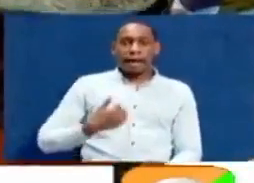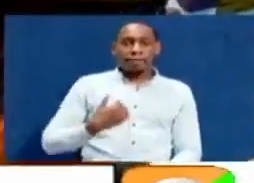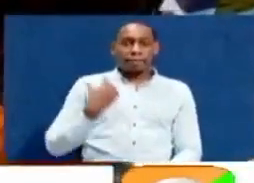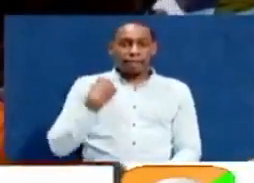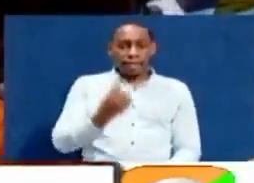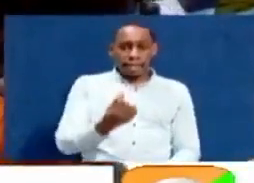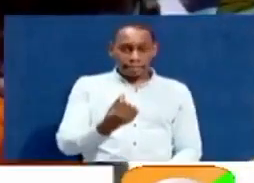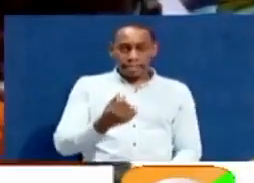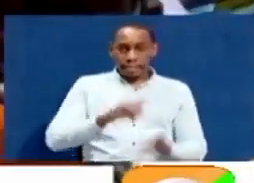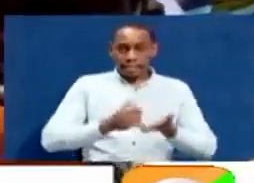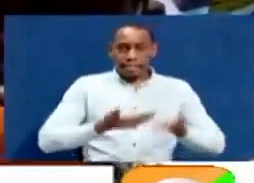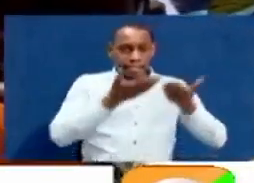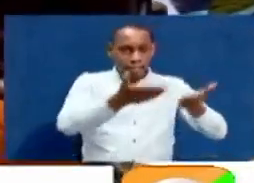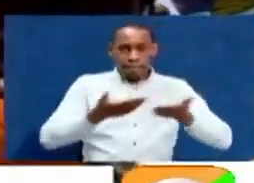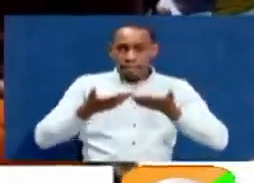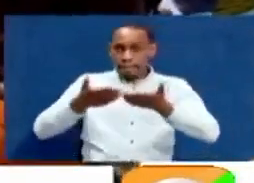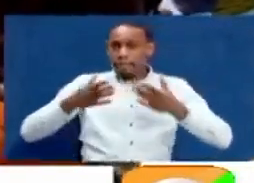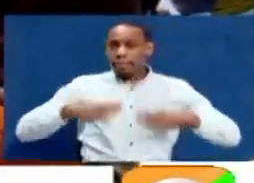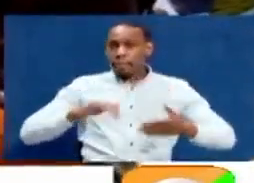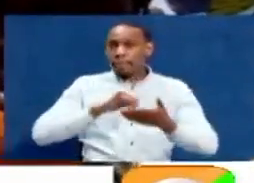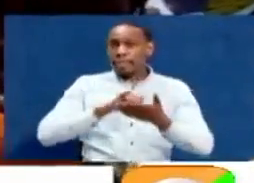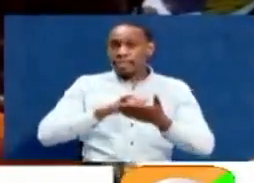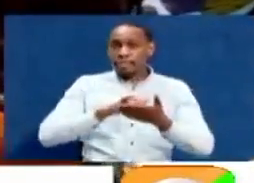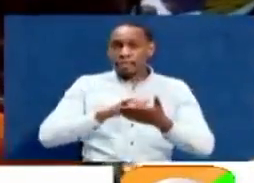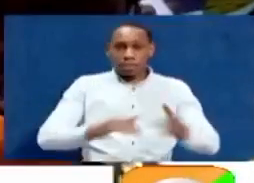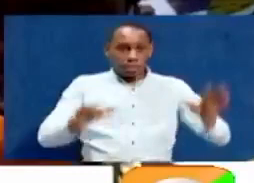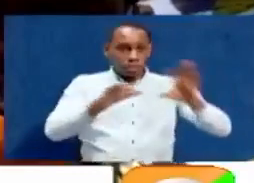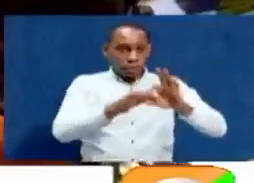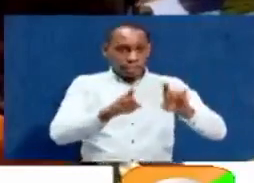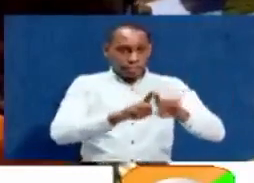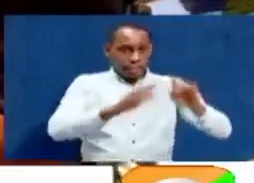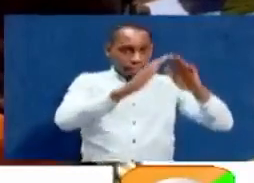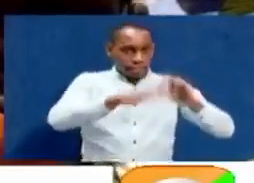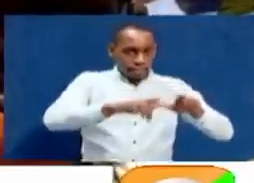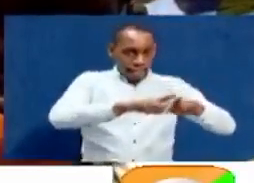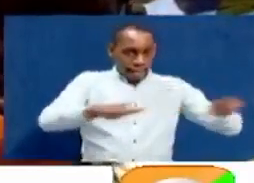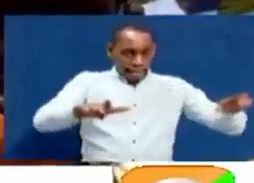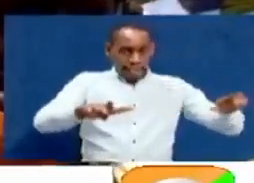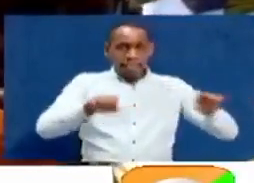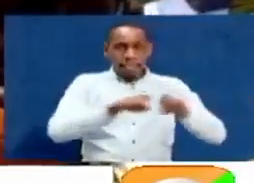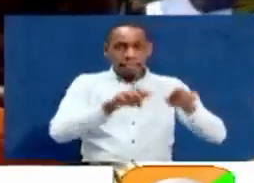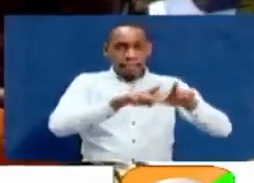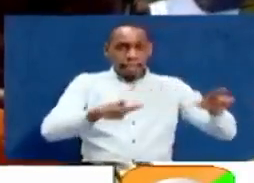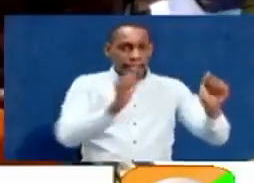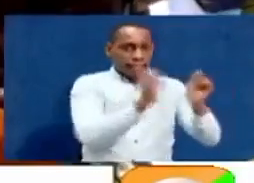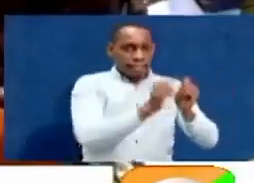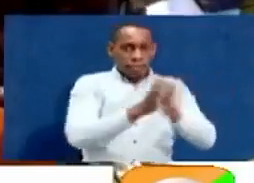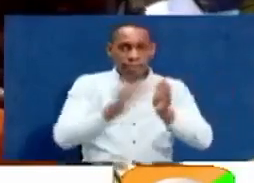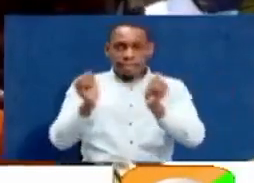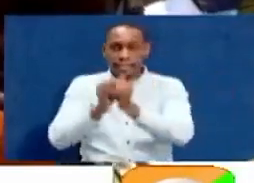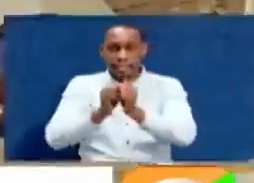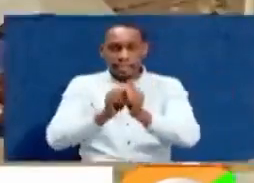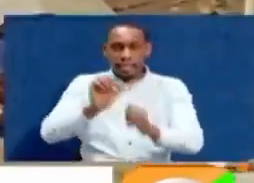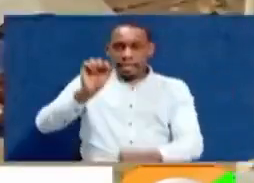ambazo ziliweza kutolewa na wale watu ambao wameweza kushikanishwa kwa ploti moja, ploti ambayo ni 10 by 10